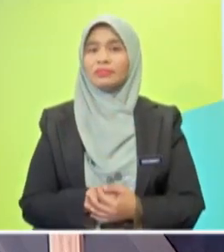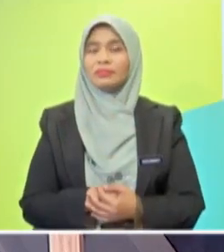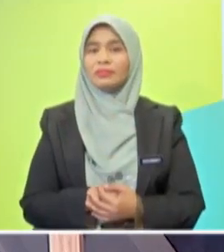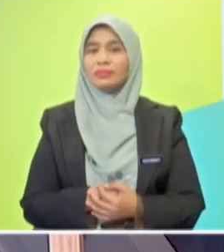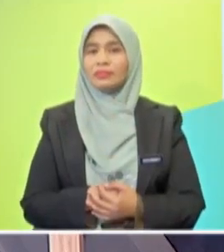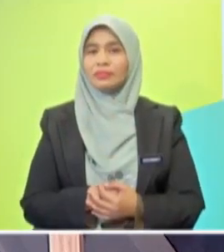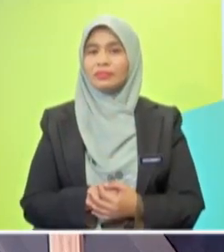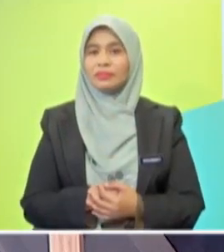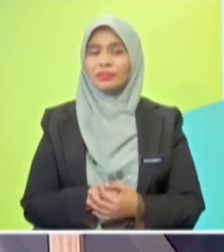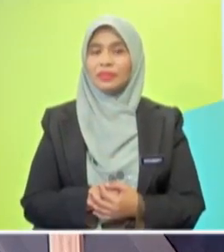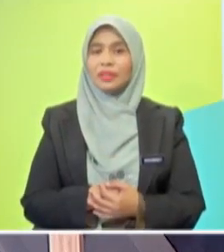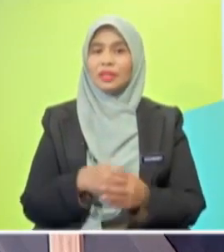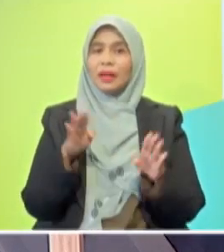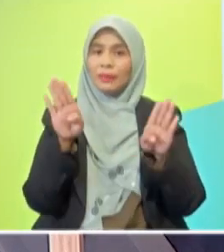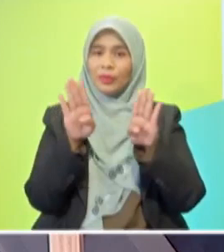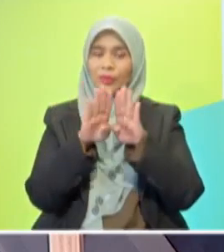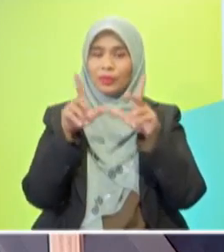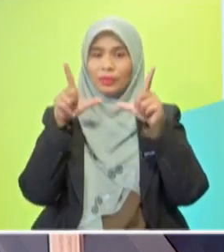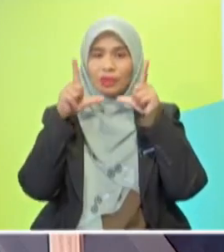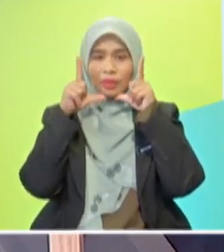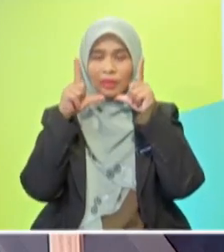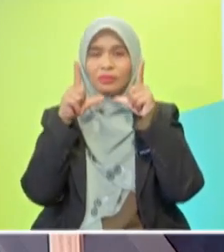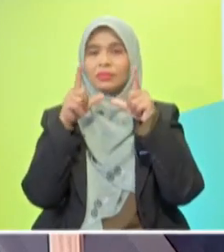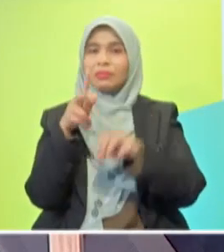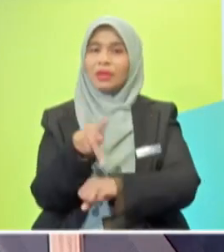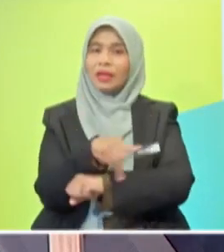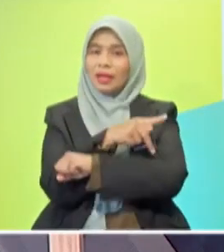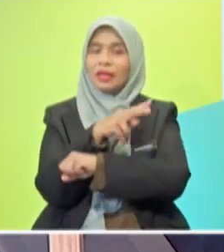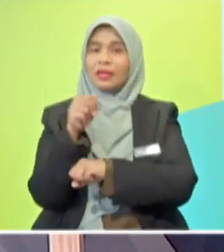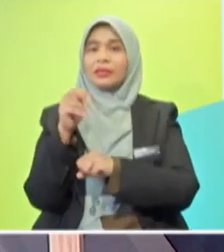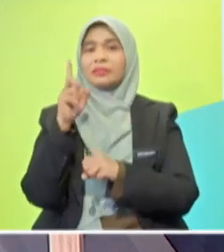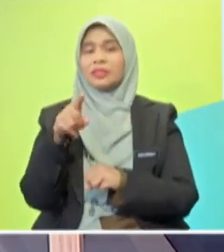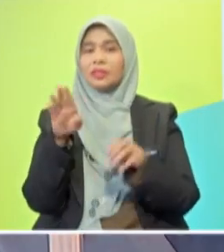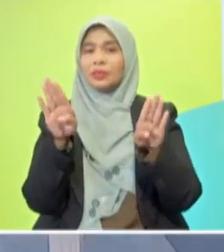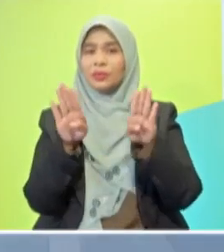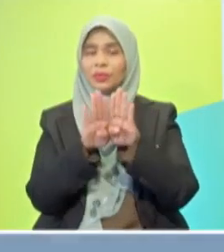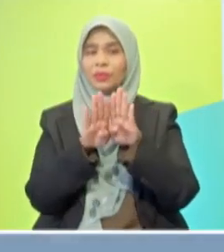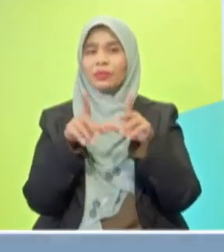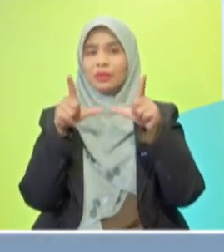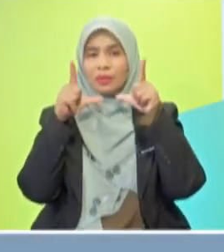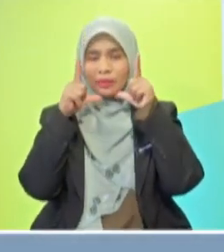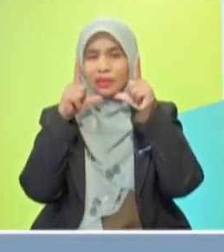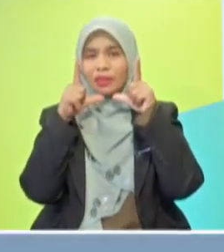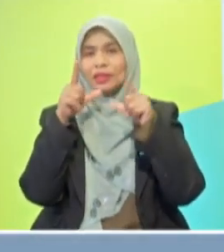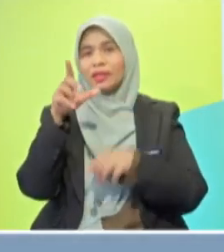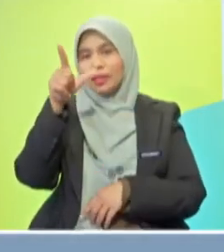yang pertama menutup aurat. Okey, pakaian tadi mestilah menutup aurat. Aurat